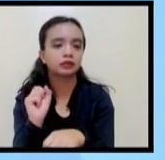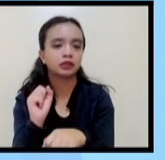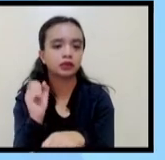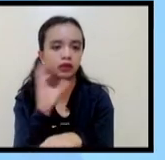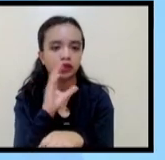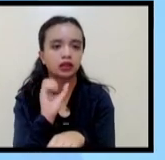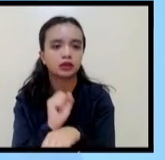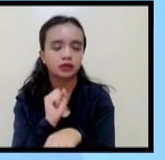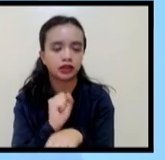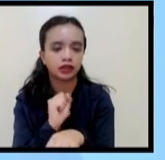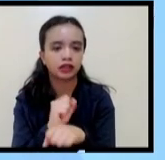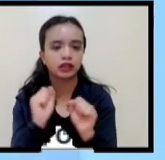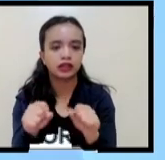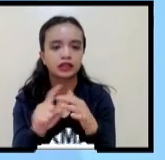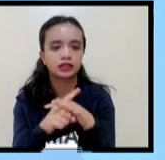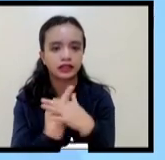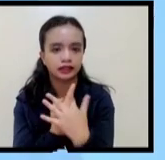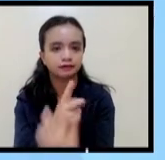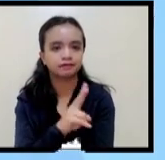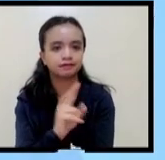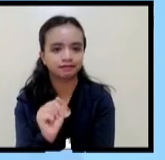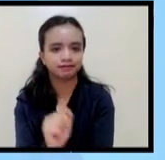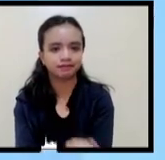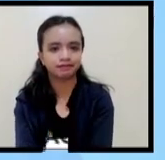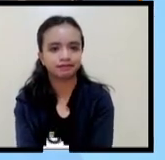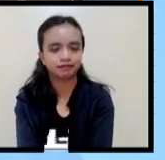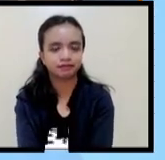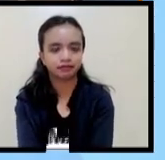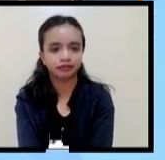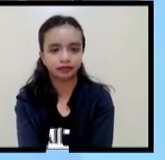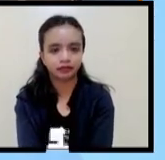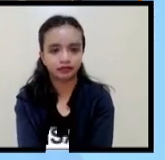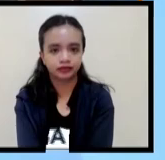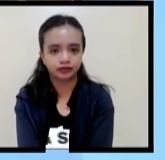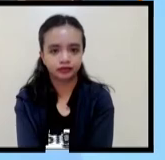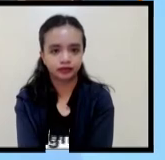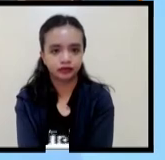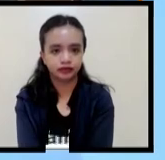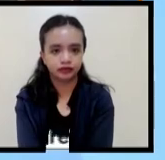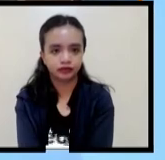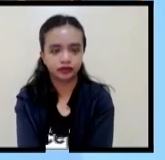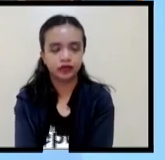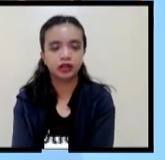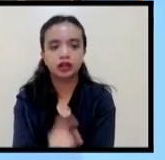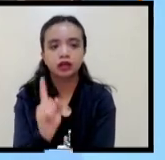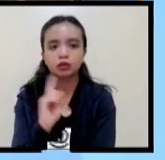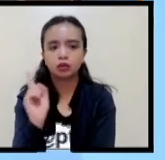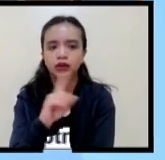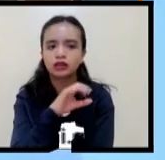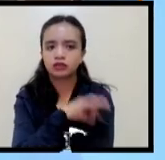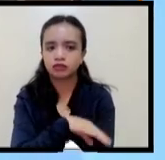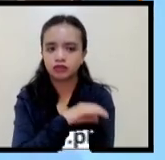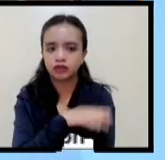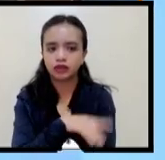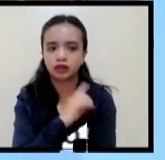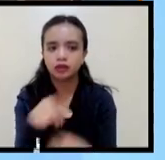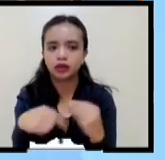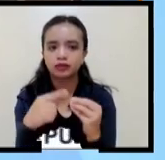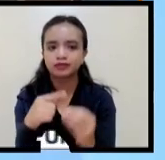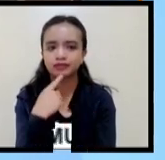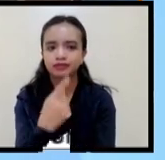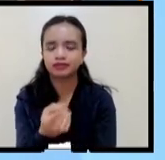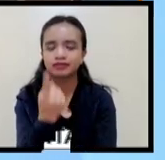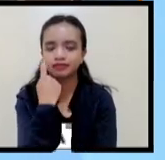or makapag-start maging isang virtual assistant. Well, sir, ano naman yung mga benepisyo bukod sa mga nabanggit mo kanina, no?